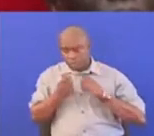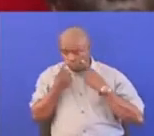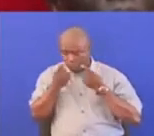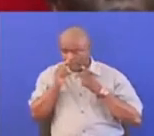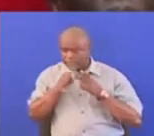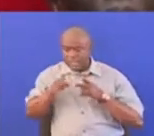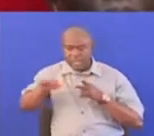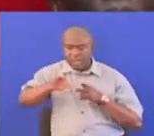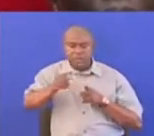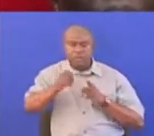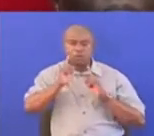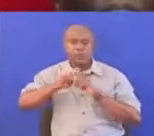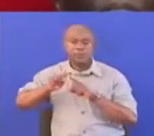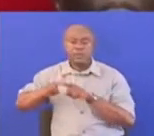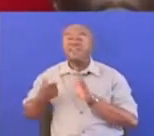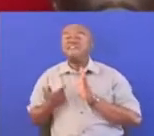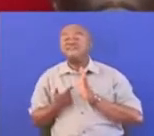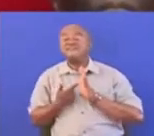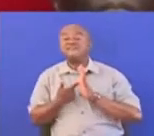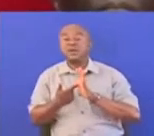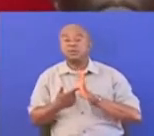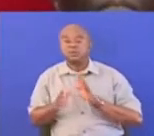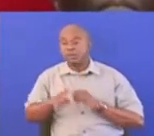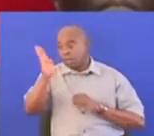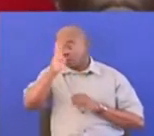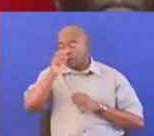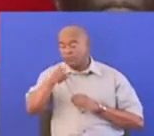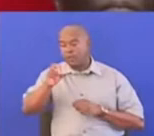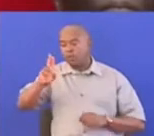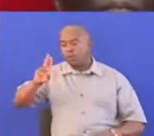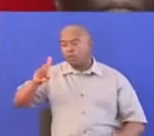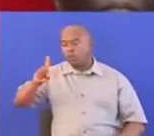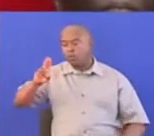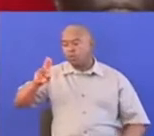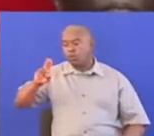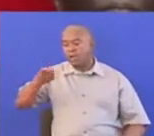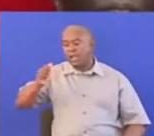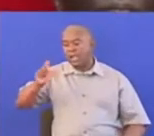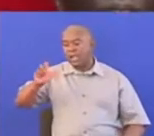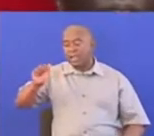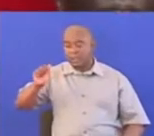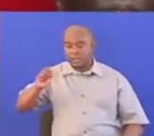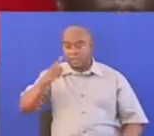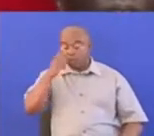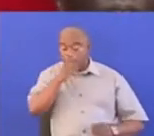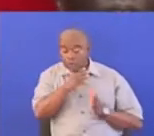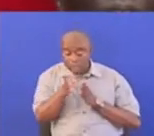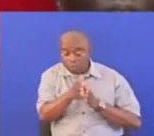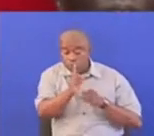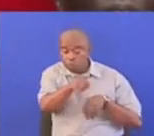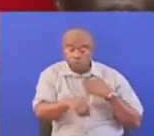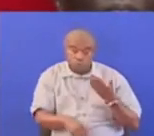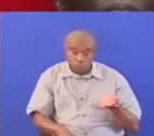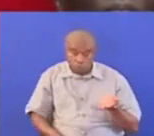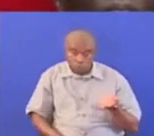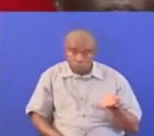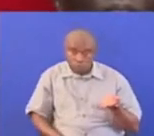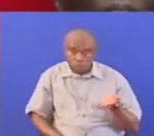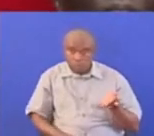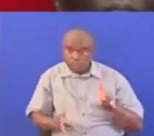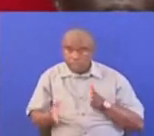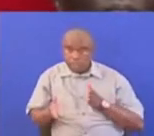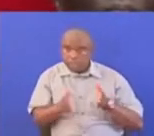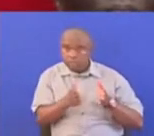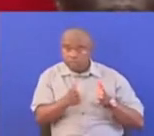na maeneo mengine. Nataka kutoa mfano, niliwahi kutembelea Ugala nikakuta kuna mto pale ambao ni mto